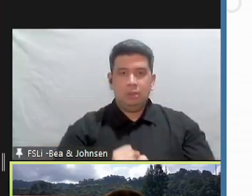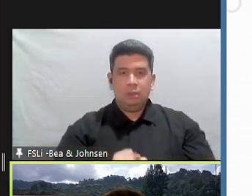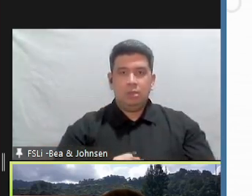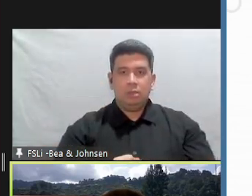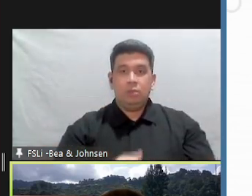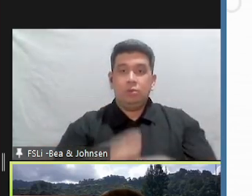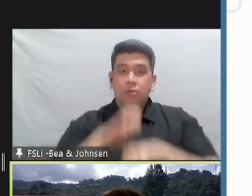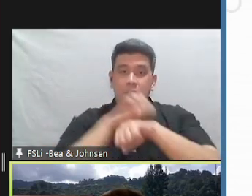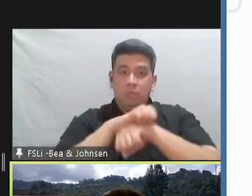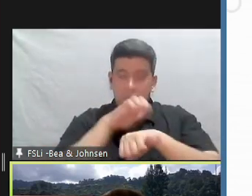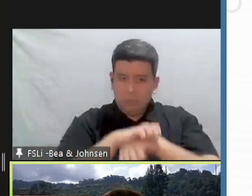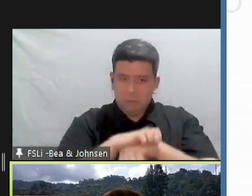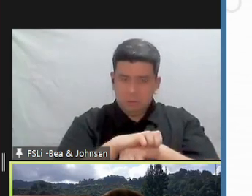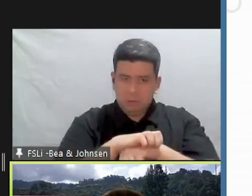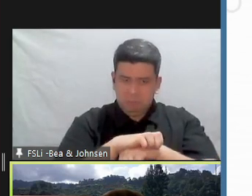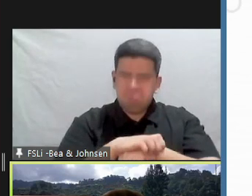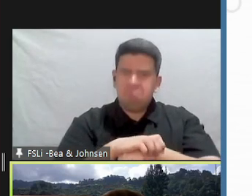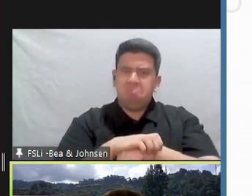hindi na yung mga iba pa.